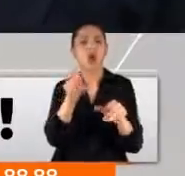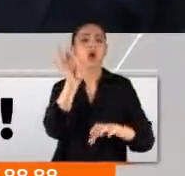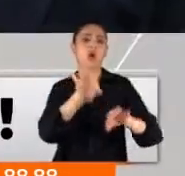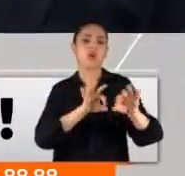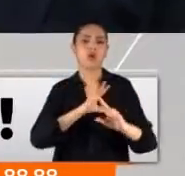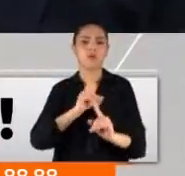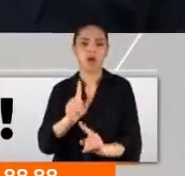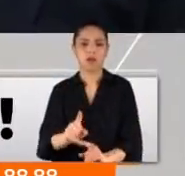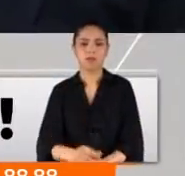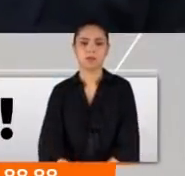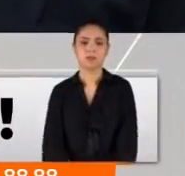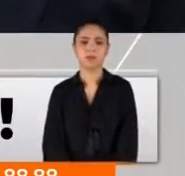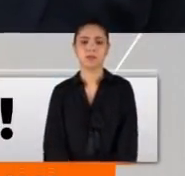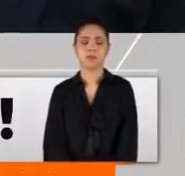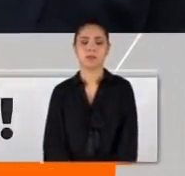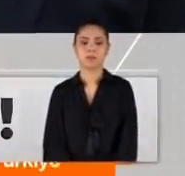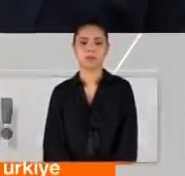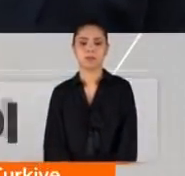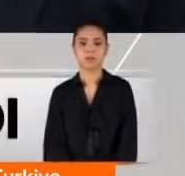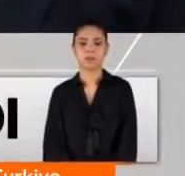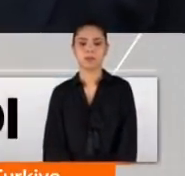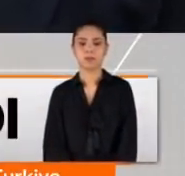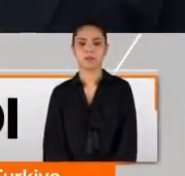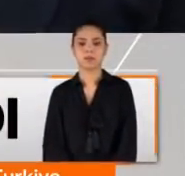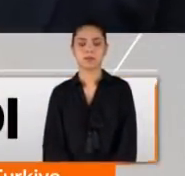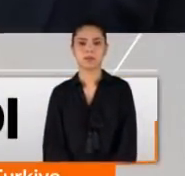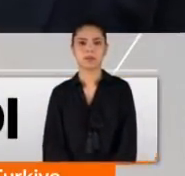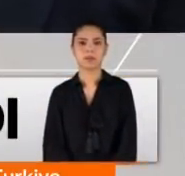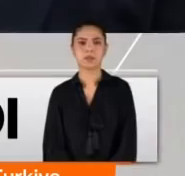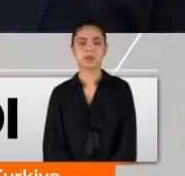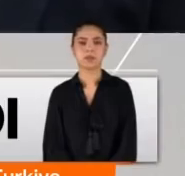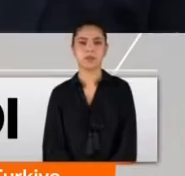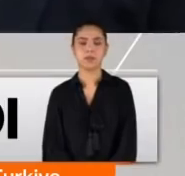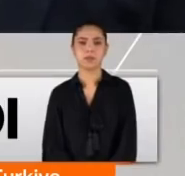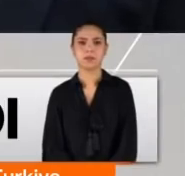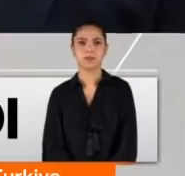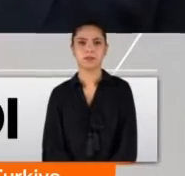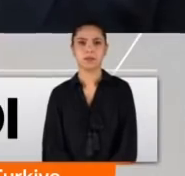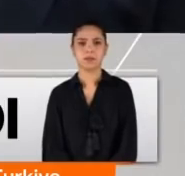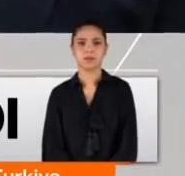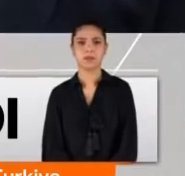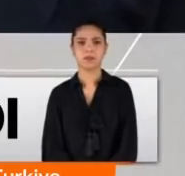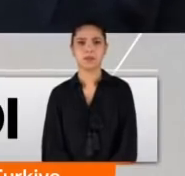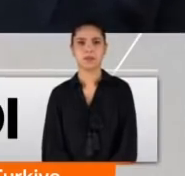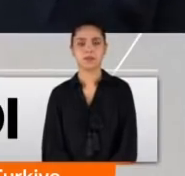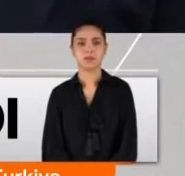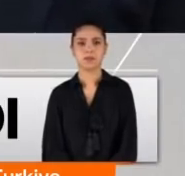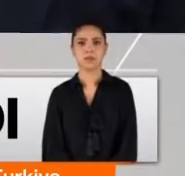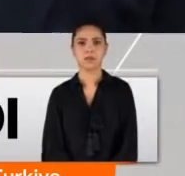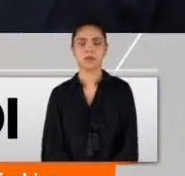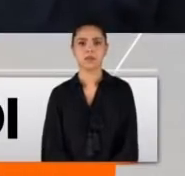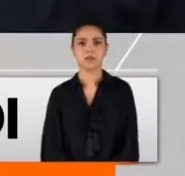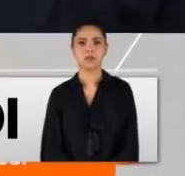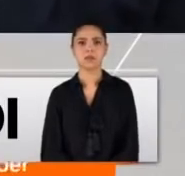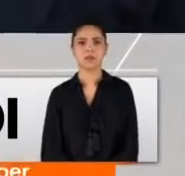virüsle enfekte olduğunu, Afrika, Güney Afrika ve İngiltere varyantlarının olduğunu biliyoruz. Ülkemize has mutasyonların olduğunu